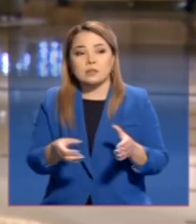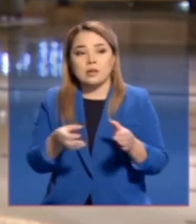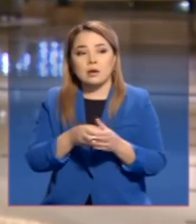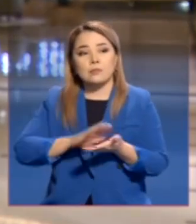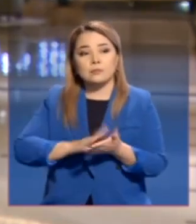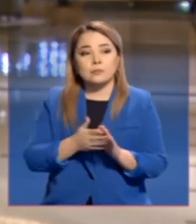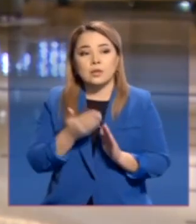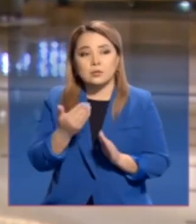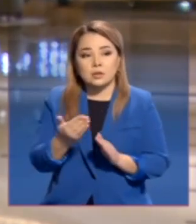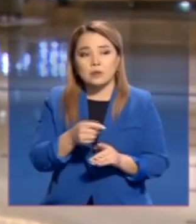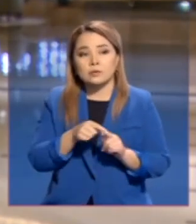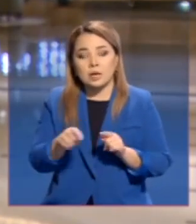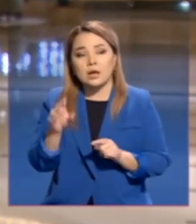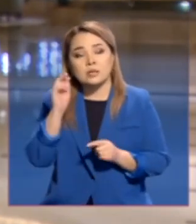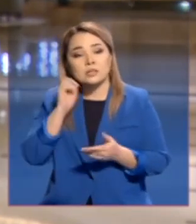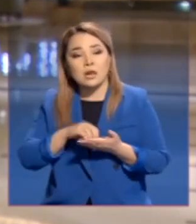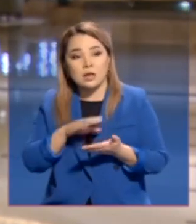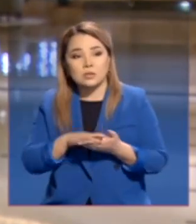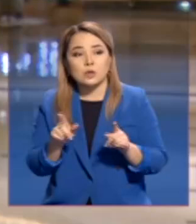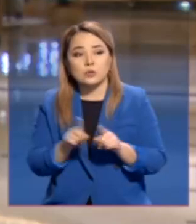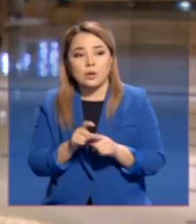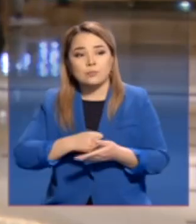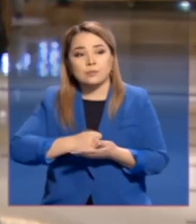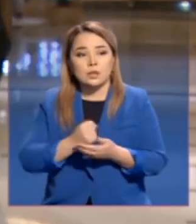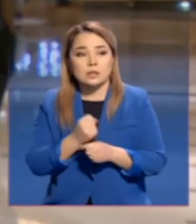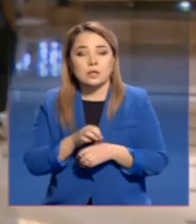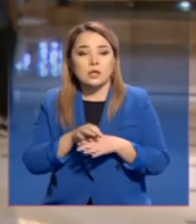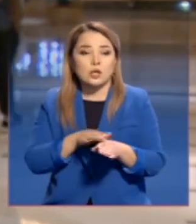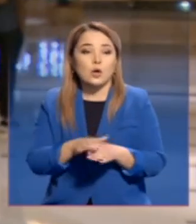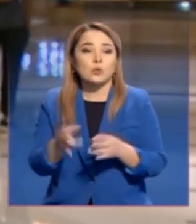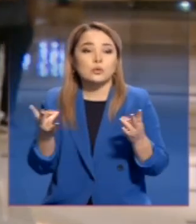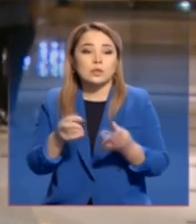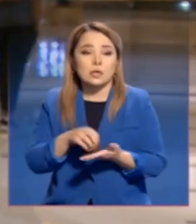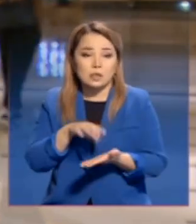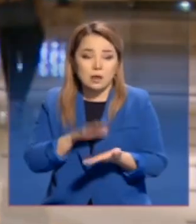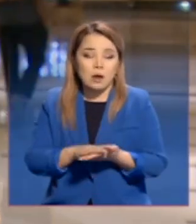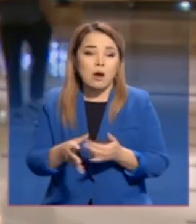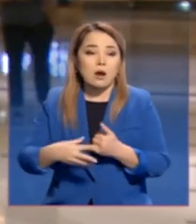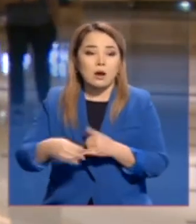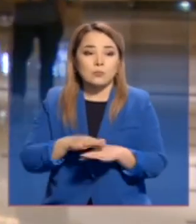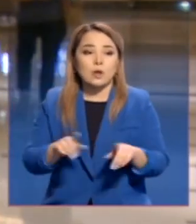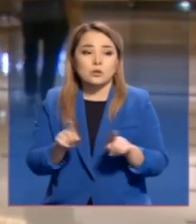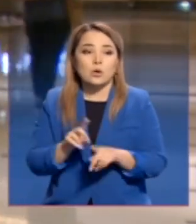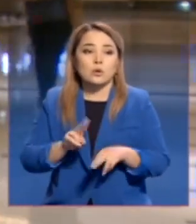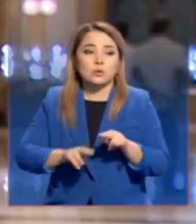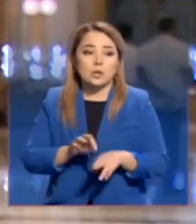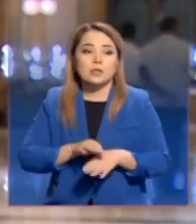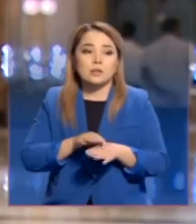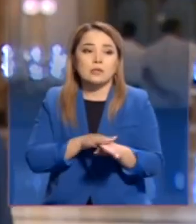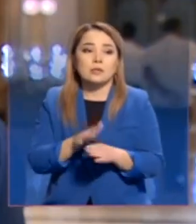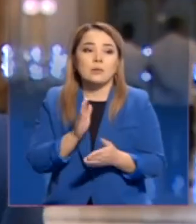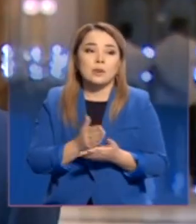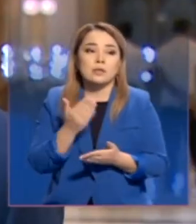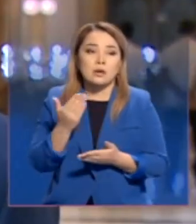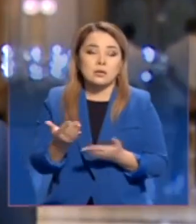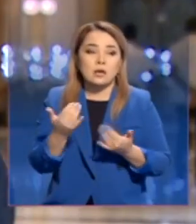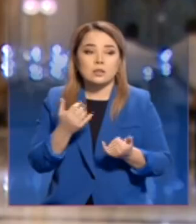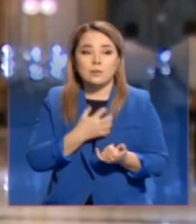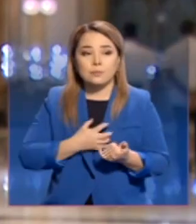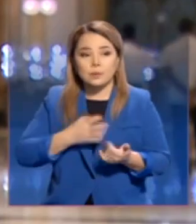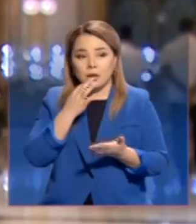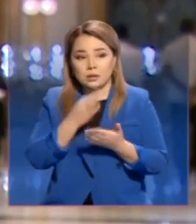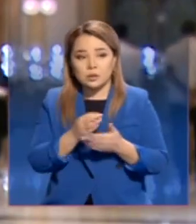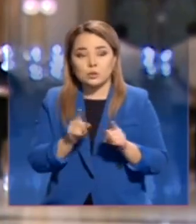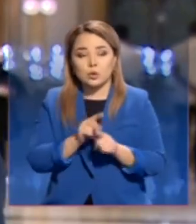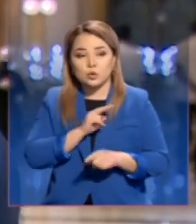жағынан, яғни тарифтің жағынан келісуіміз керек және нақты орналастыратын жерінде 500 миллионнан болу